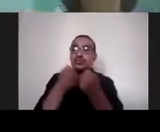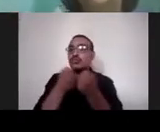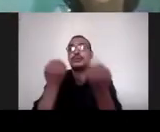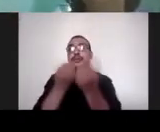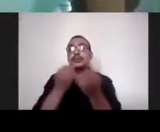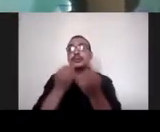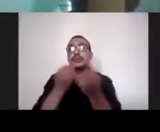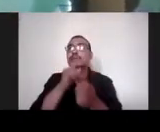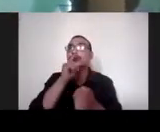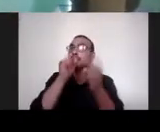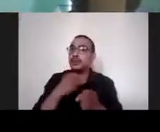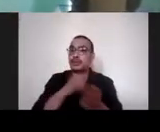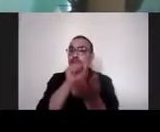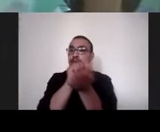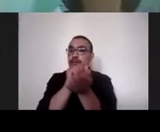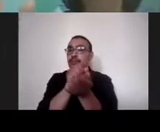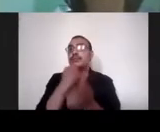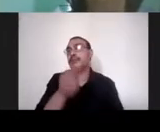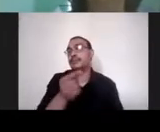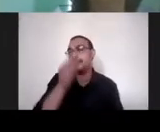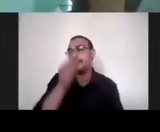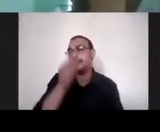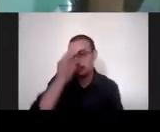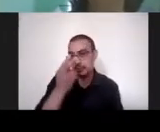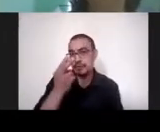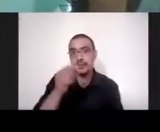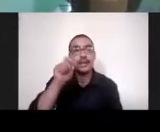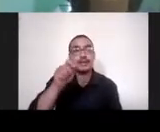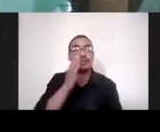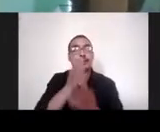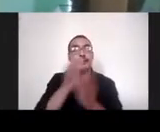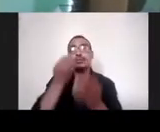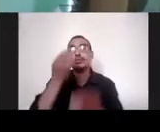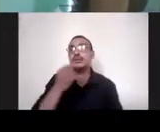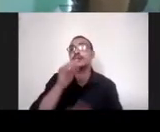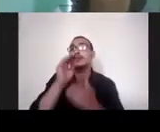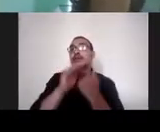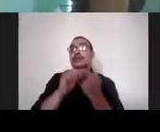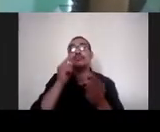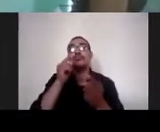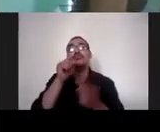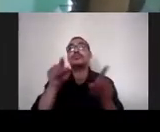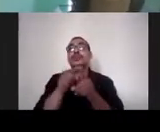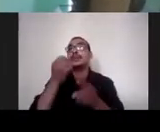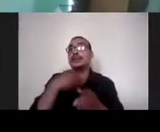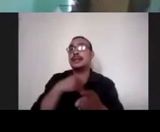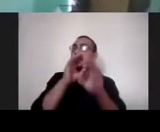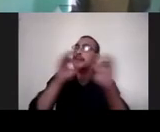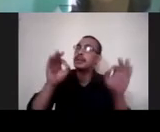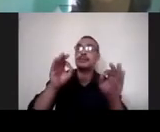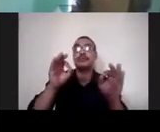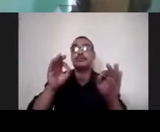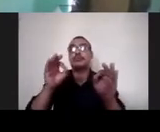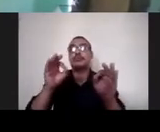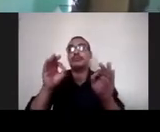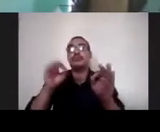जेल पठाइदिन्छु कानुनी कारवाही गरिदिन्छु यस्तो खालको धम्कीहरू पनि दिने र विभिन्न खालका यौन हिंसाहरू